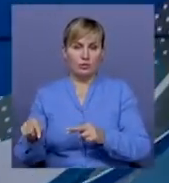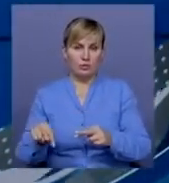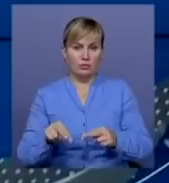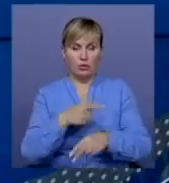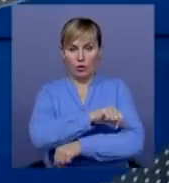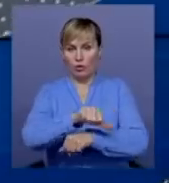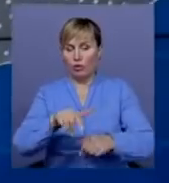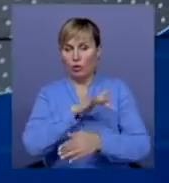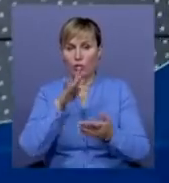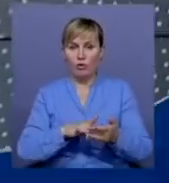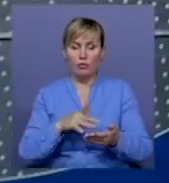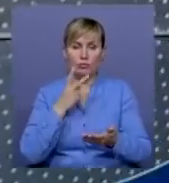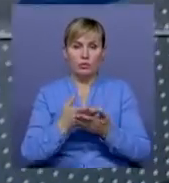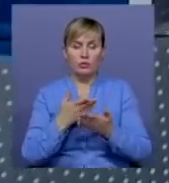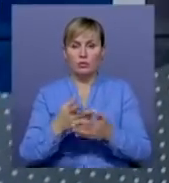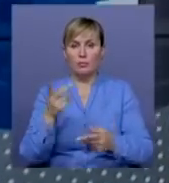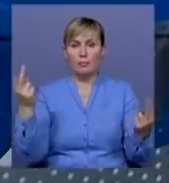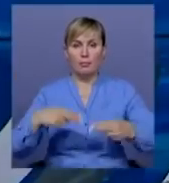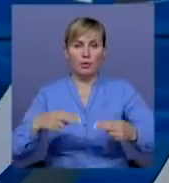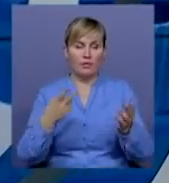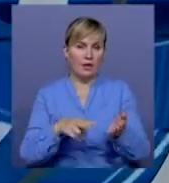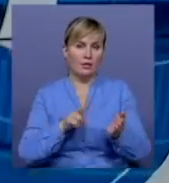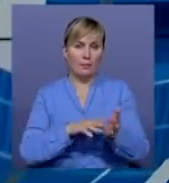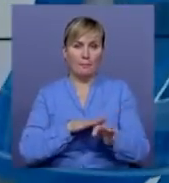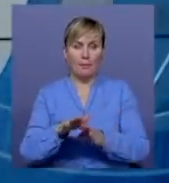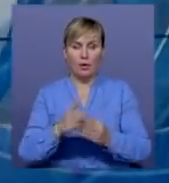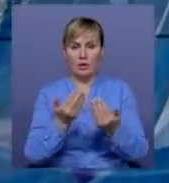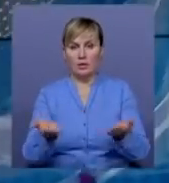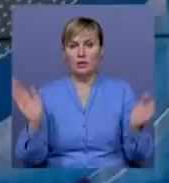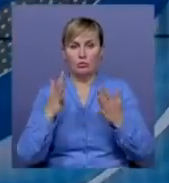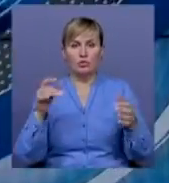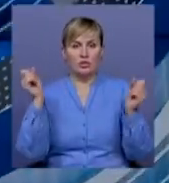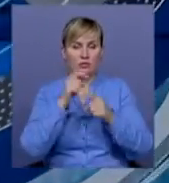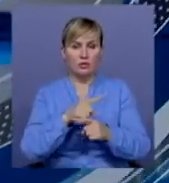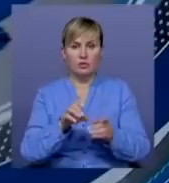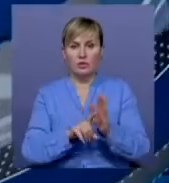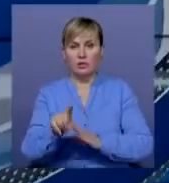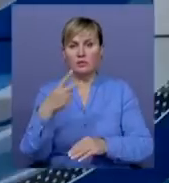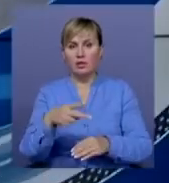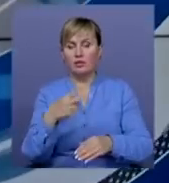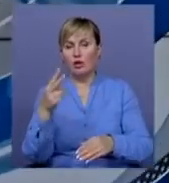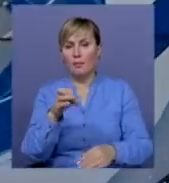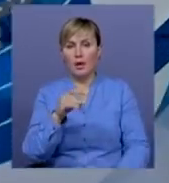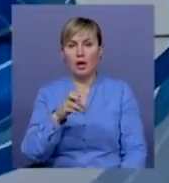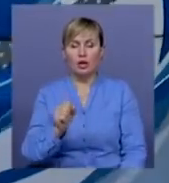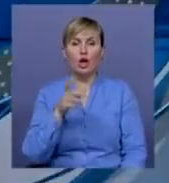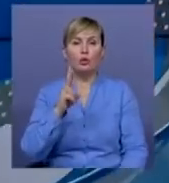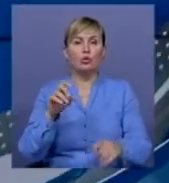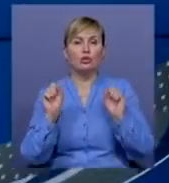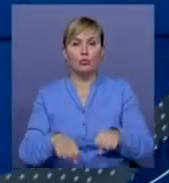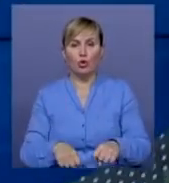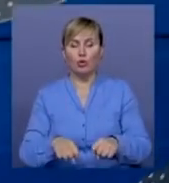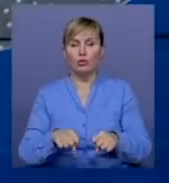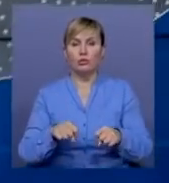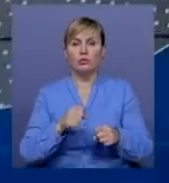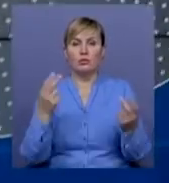города. Выставлено 27 блокпостов. Полная изоляция, как уже известно, начинается с 22 марта. А вот кто сможет